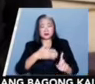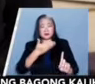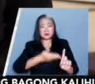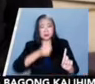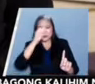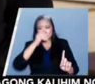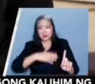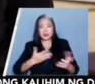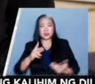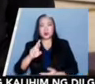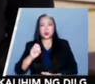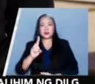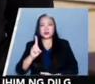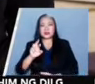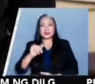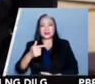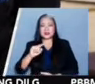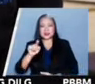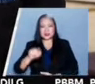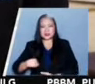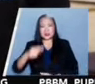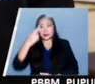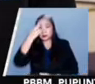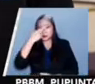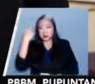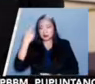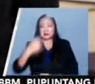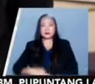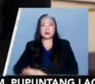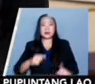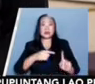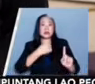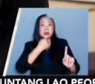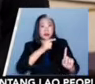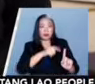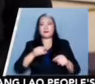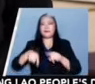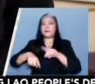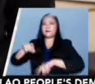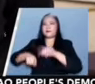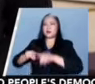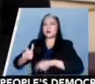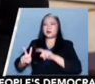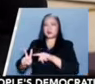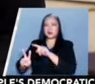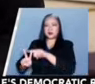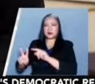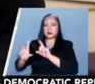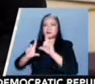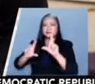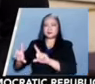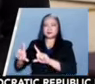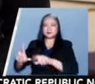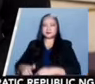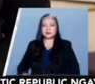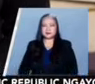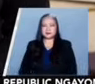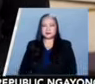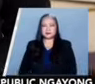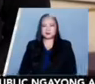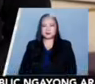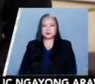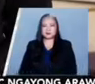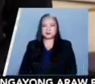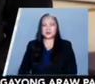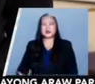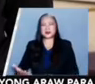na investigasyon ng pulisya, mga kaibigan mismo ng biktima ang suspect at onsehan umano sa droga